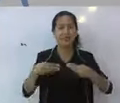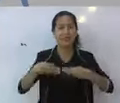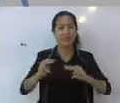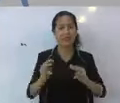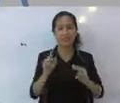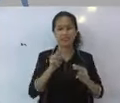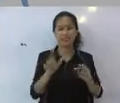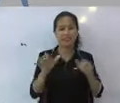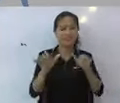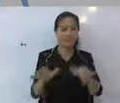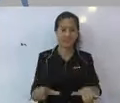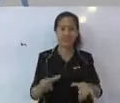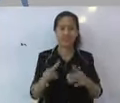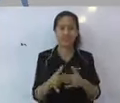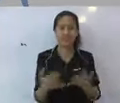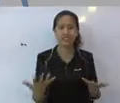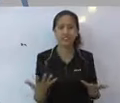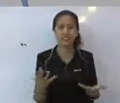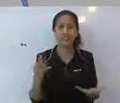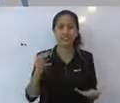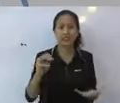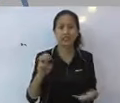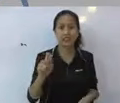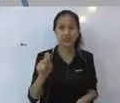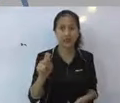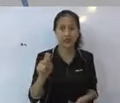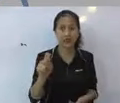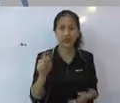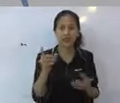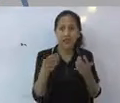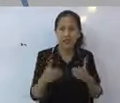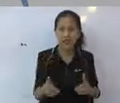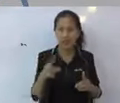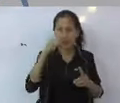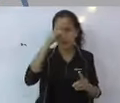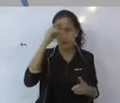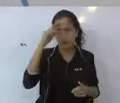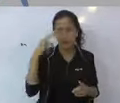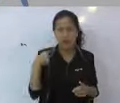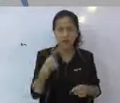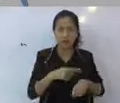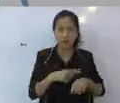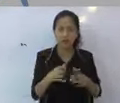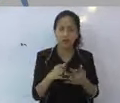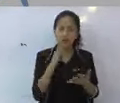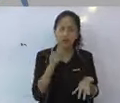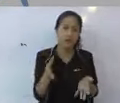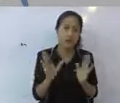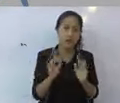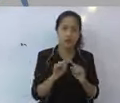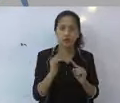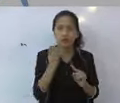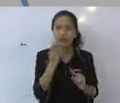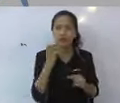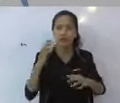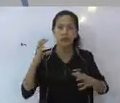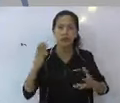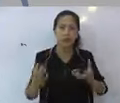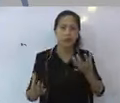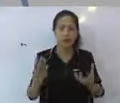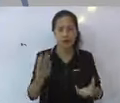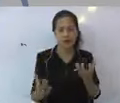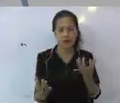nga, may mga season talaga na hindi safe kainin ang yung meat. Compared dun sa ano,